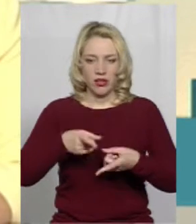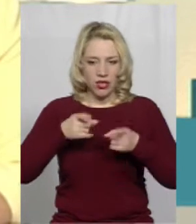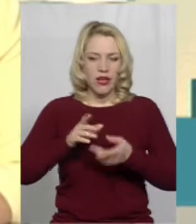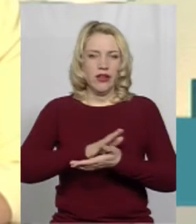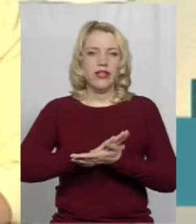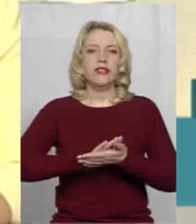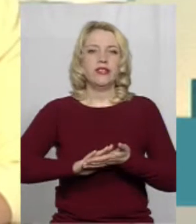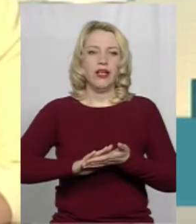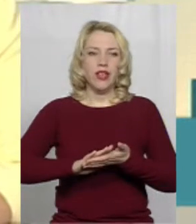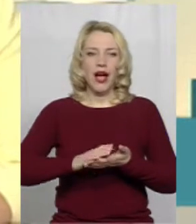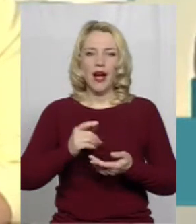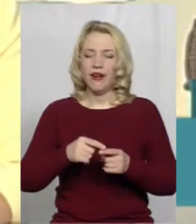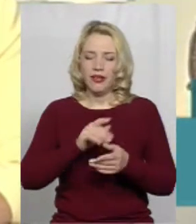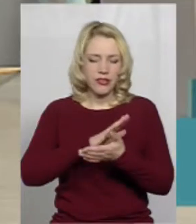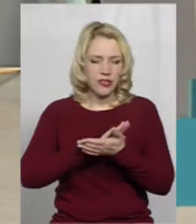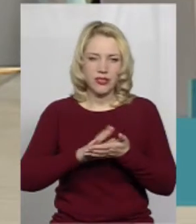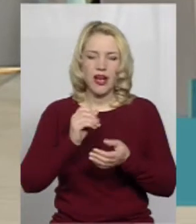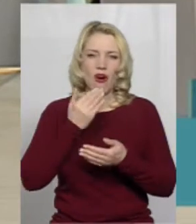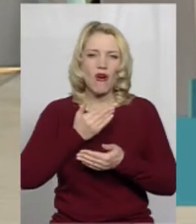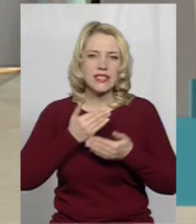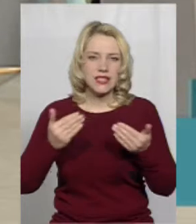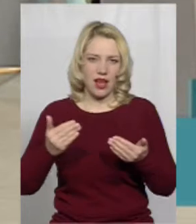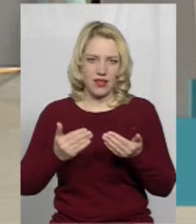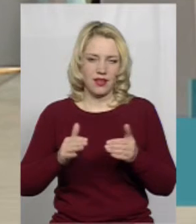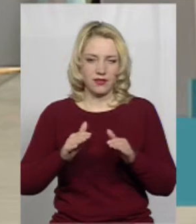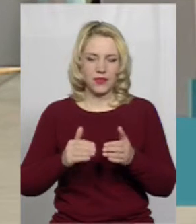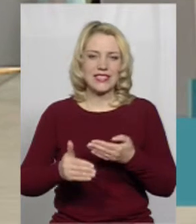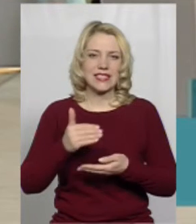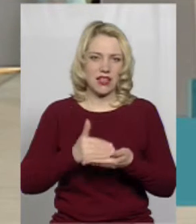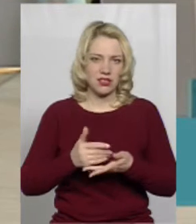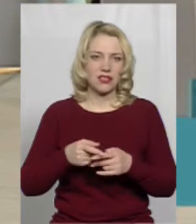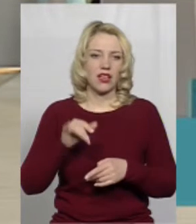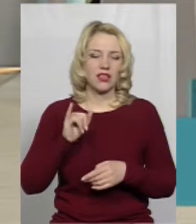істина. Істина в останній інстанції. Так. От. Так. Зараз